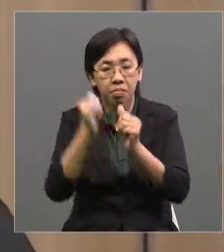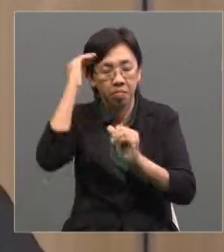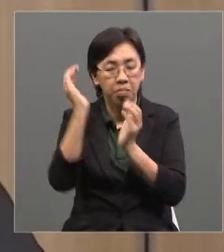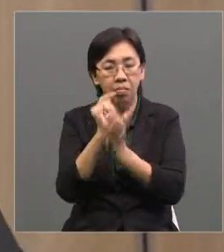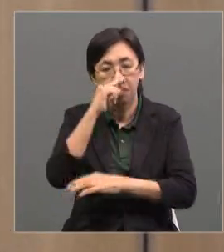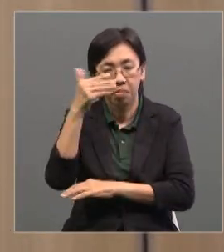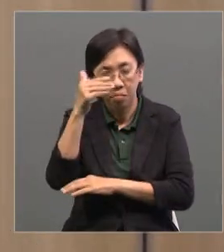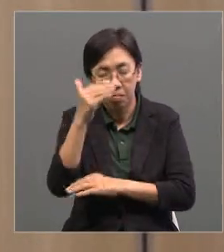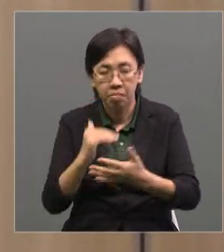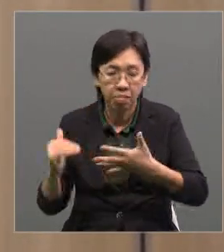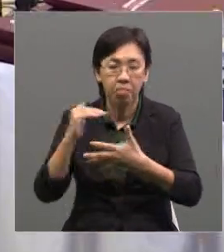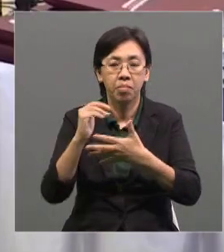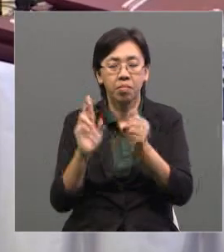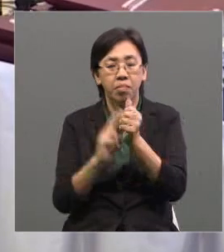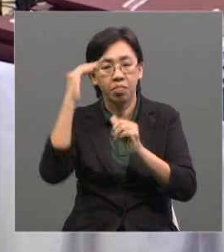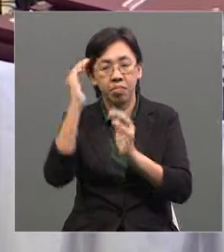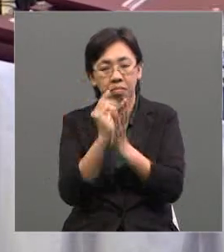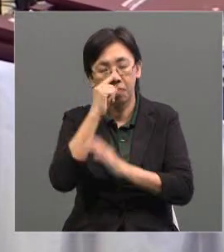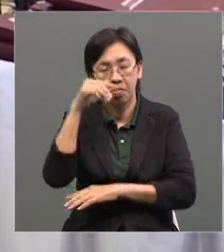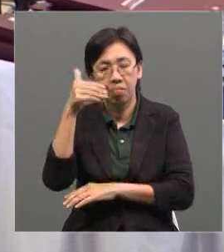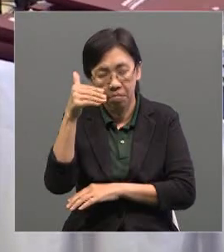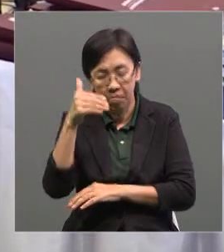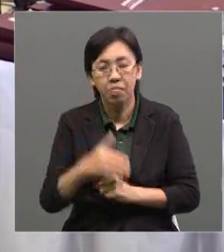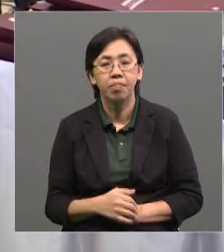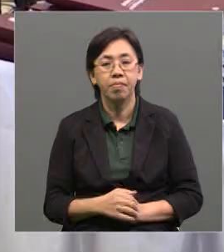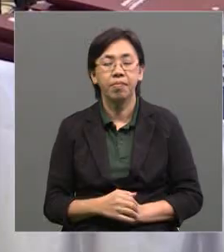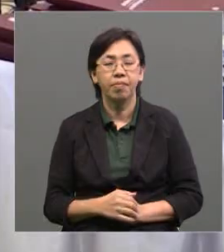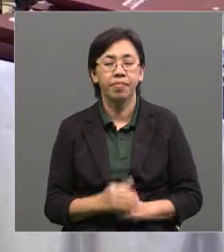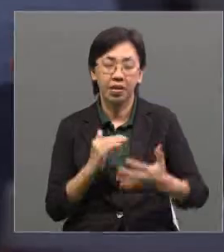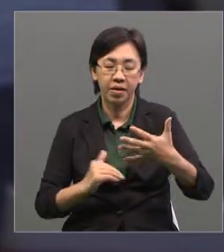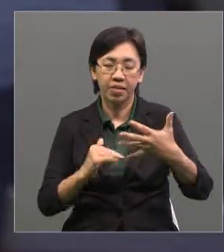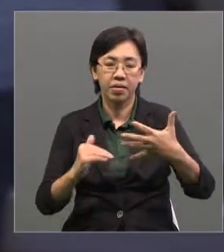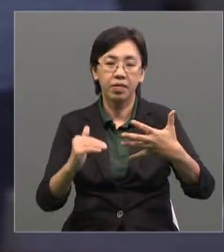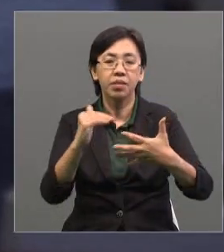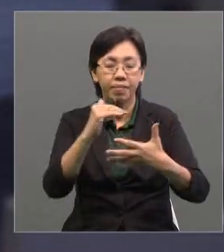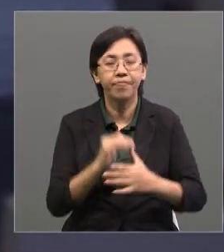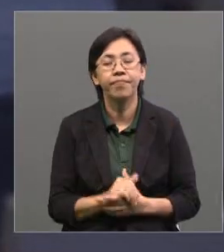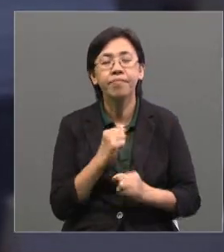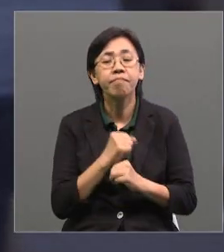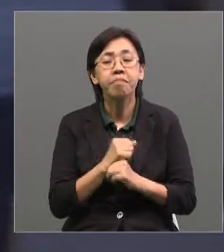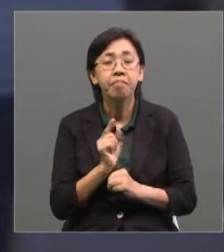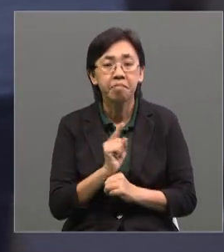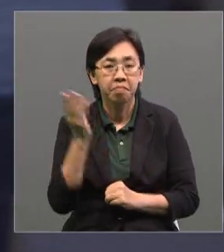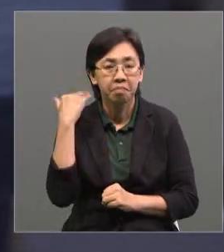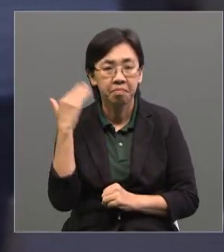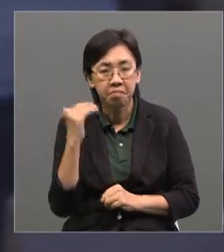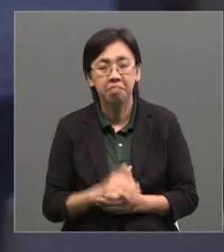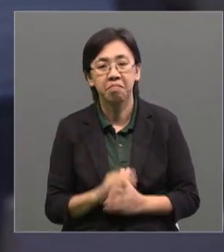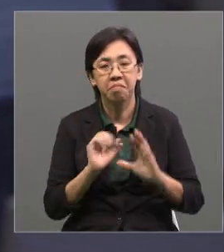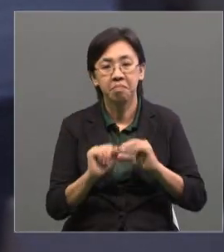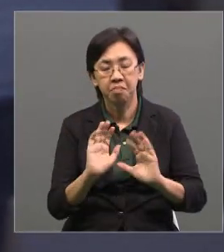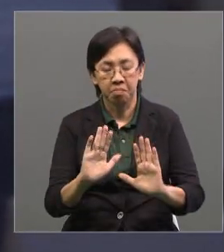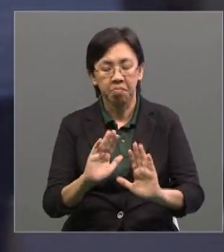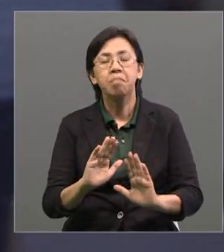แห่งชาติแล้วก็เป็นรองผู้บัญชาการผู้รองผู้บัญชาการตำรวจแห่งชาติครับระหว่างรับราชการนะคะได้รับฉายาว่ามือปราบสาย